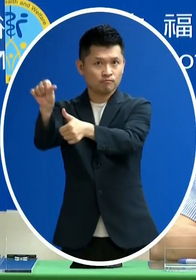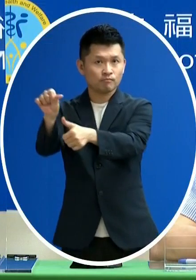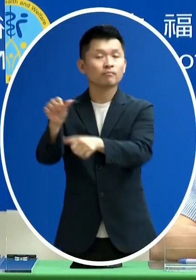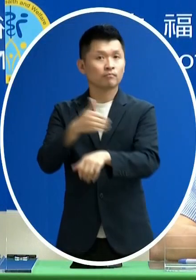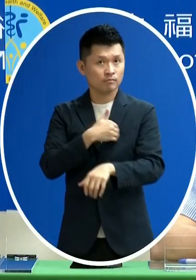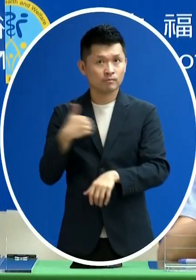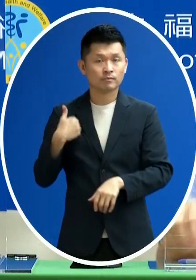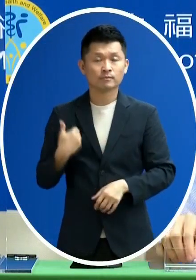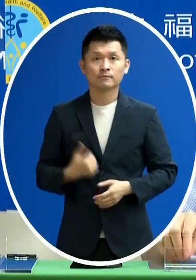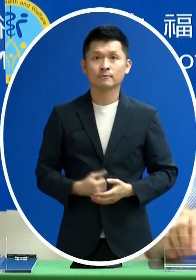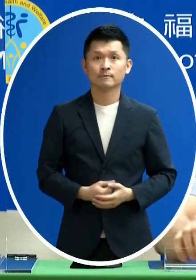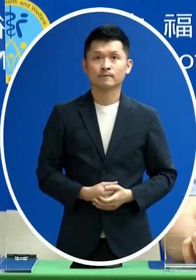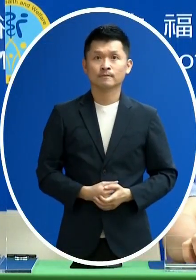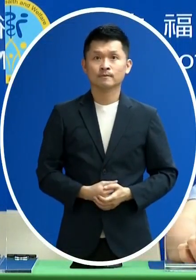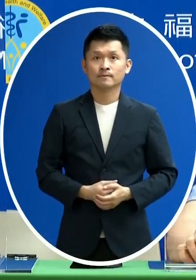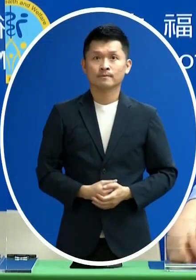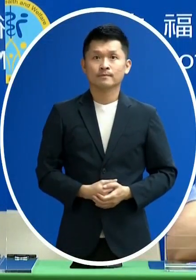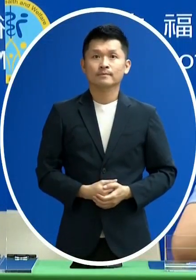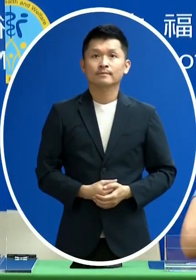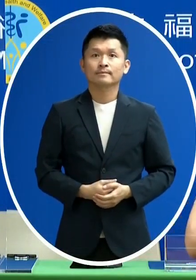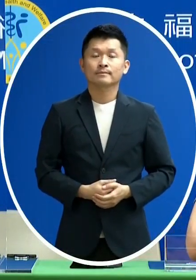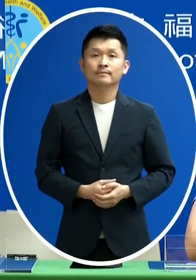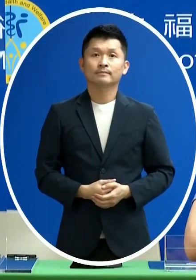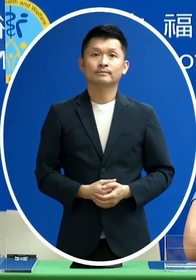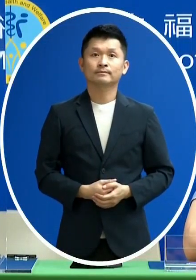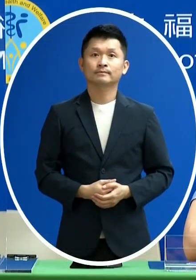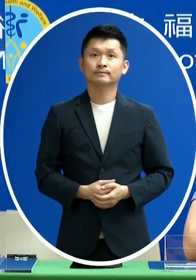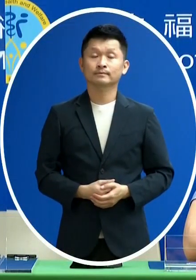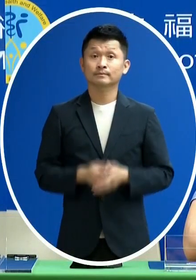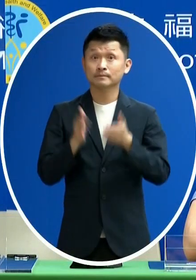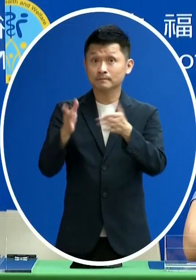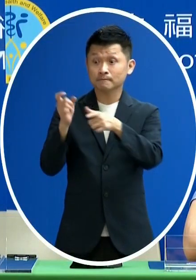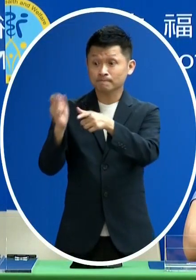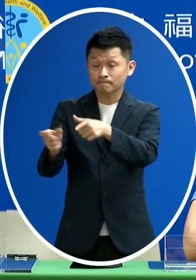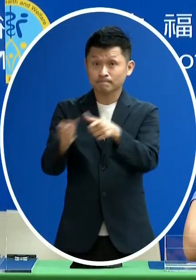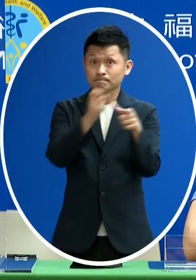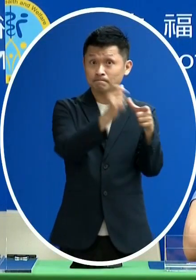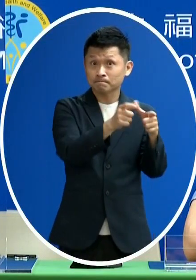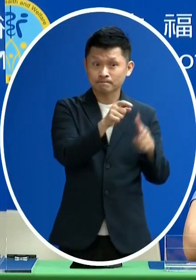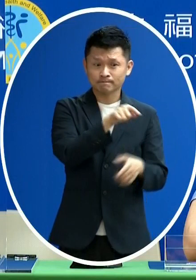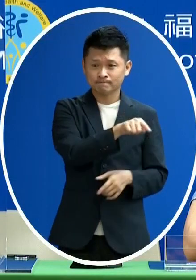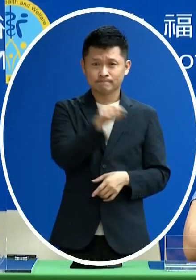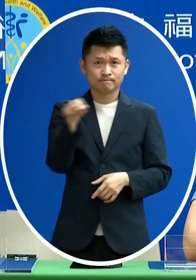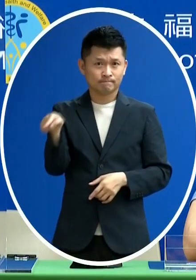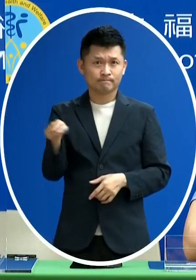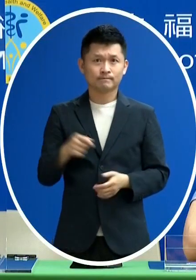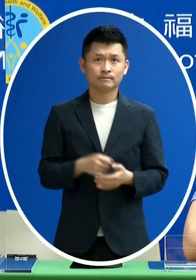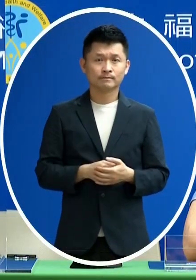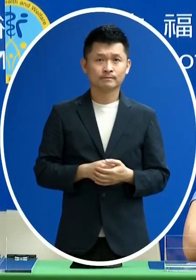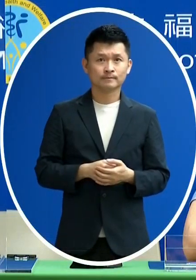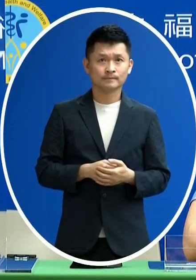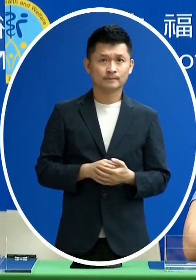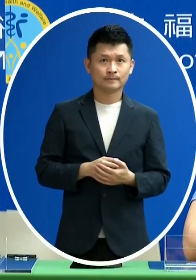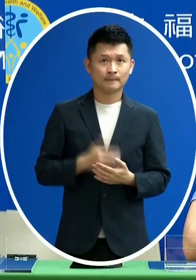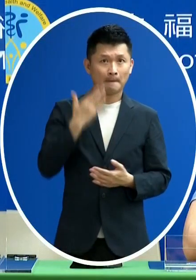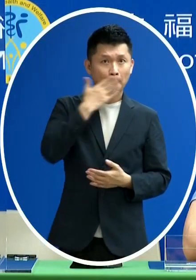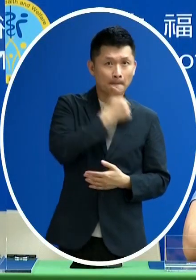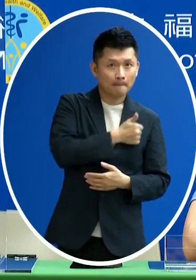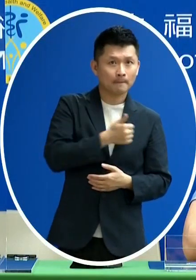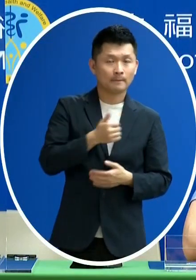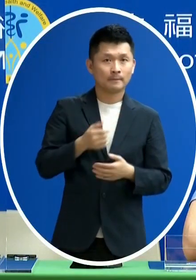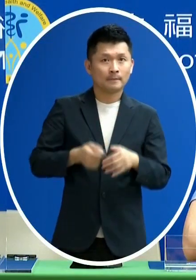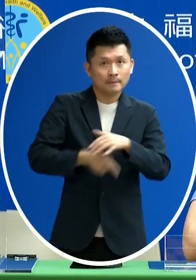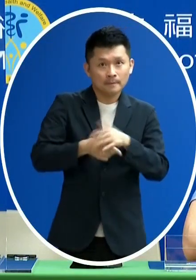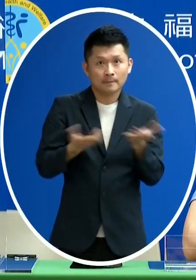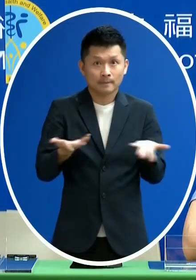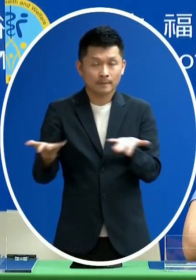罚。那我们对于这些业者他们所进行的这些事项，这个是我们依